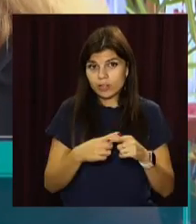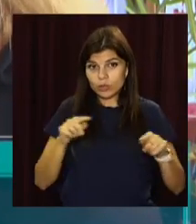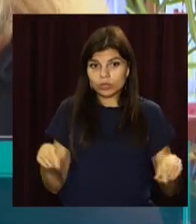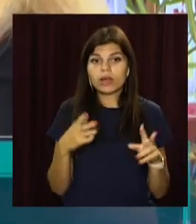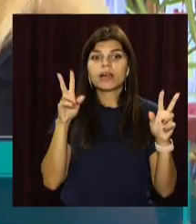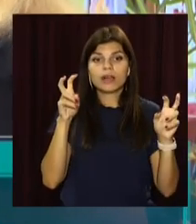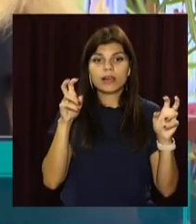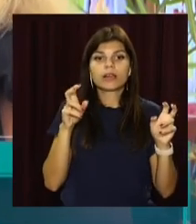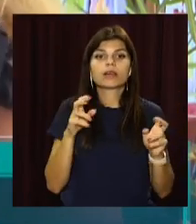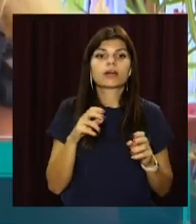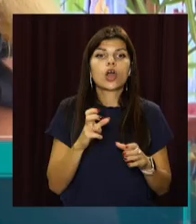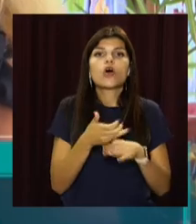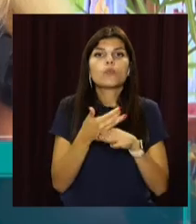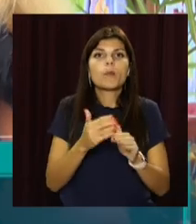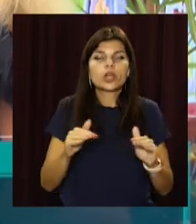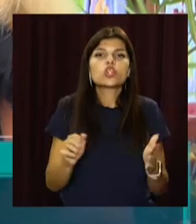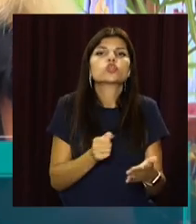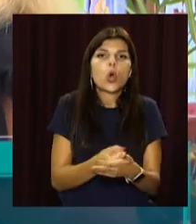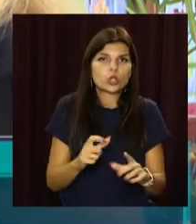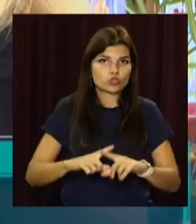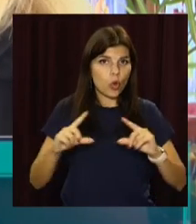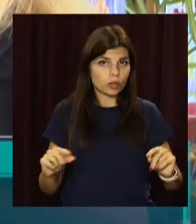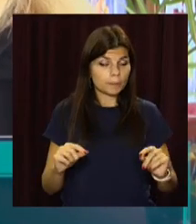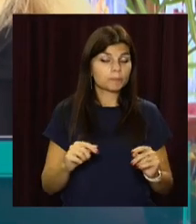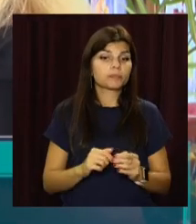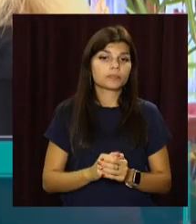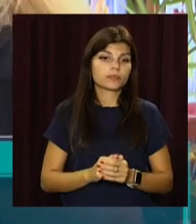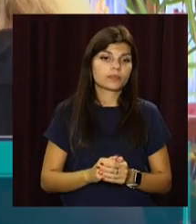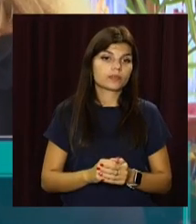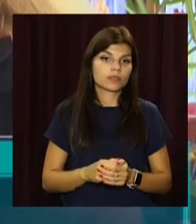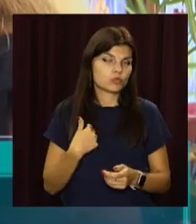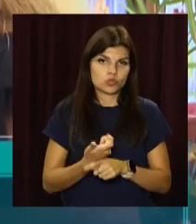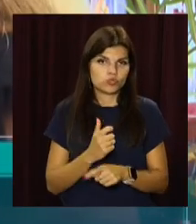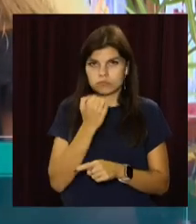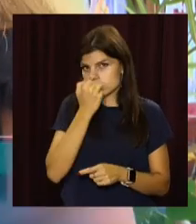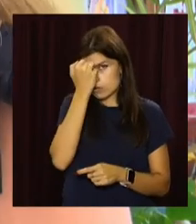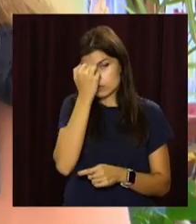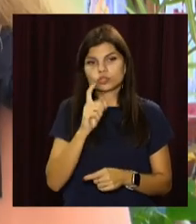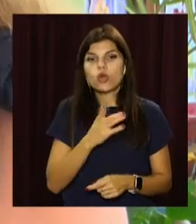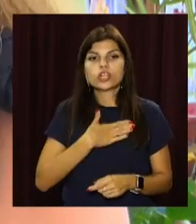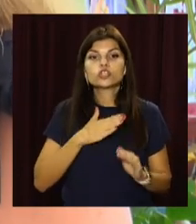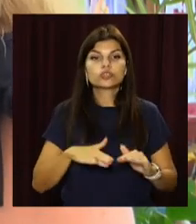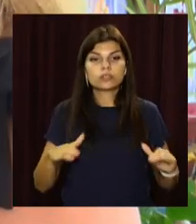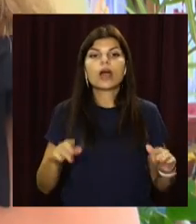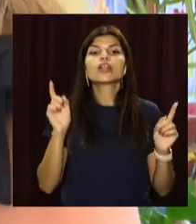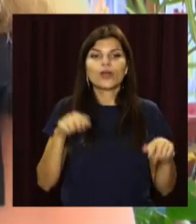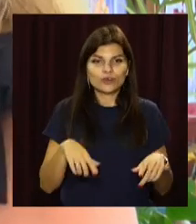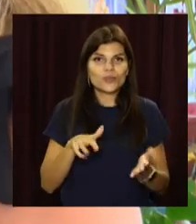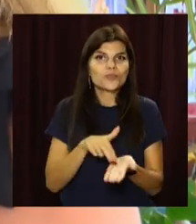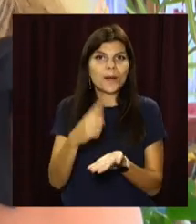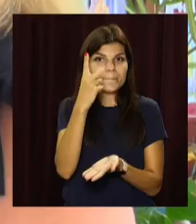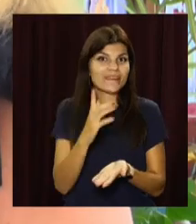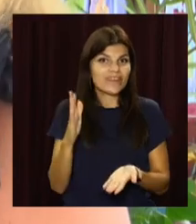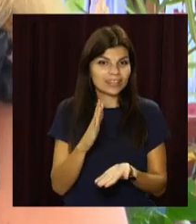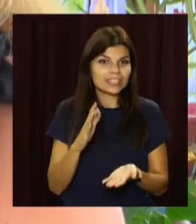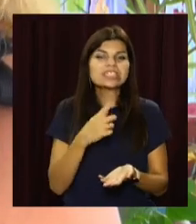яке називається в рамках акції «Допомога дітям до школи». І ми дуже вдячні, тому що наші діти також підуть 1